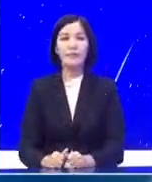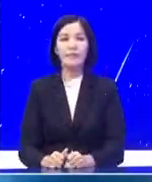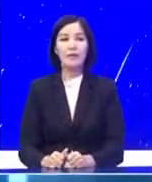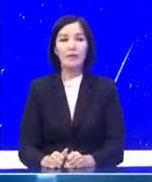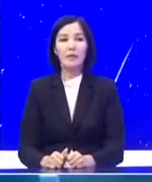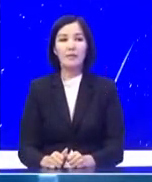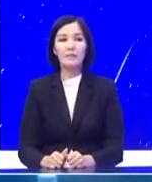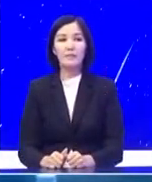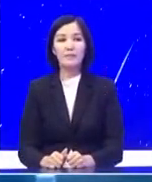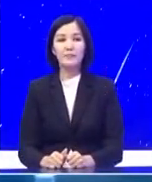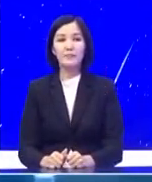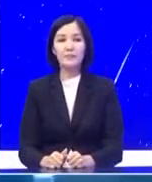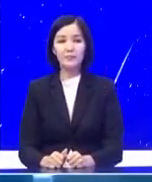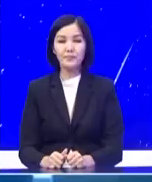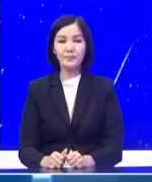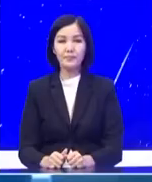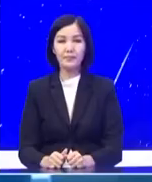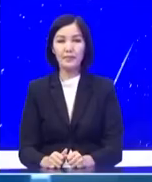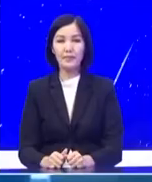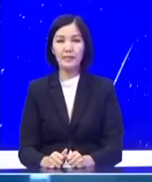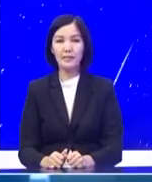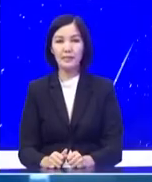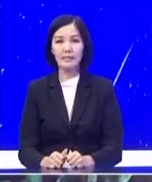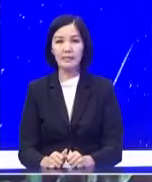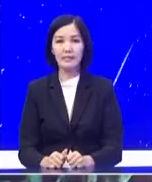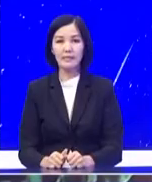дайындаған Меруерт Қыдырбайқызы, Жетісу телеарнасы.